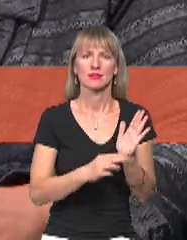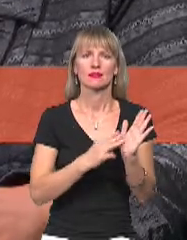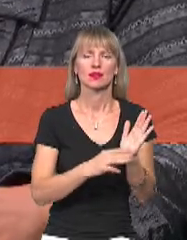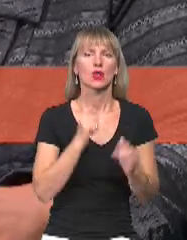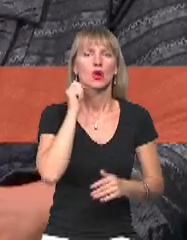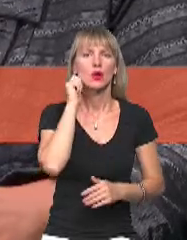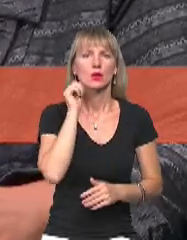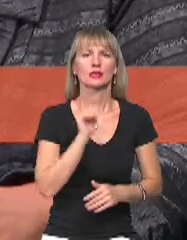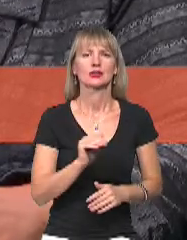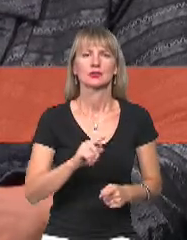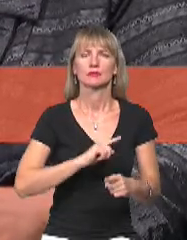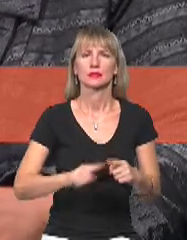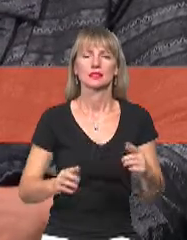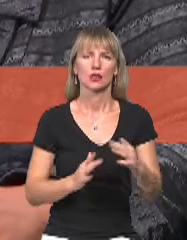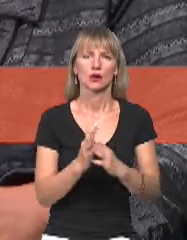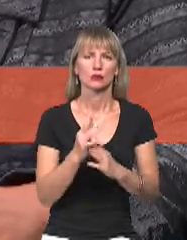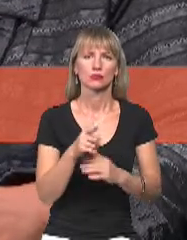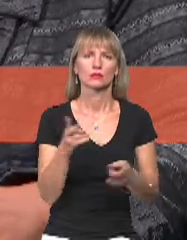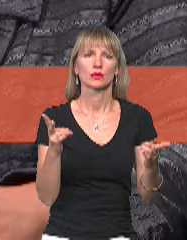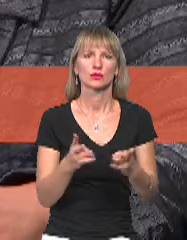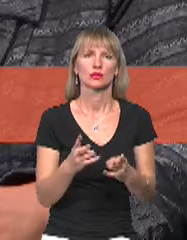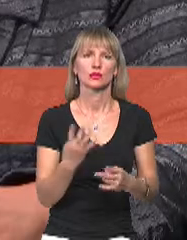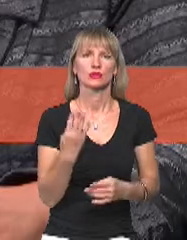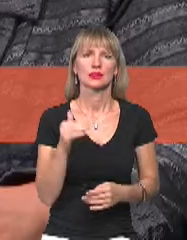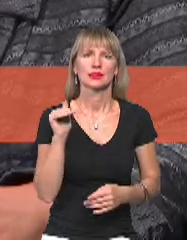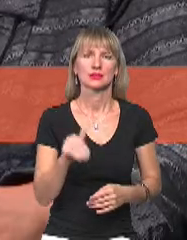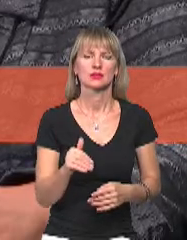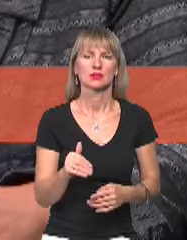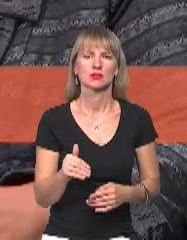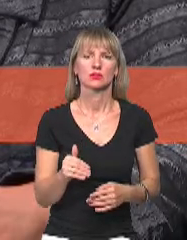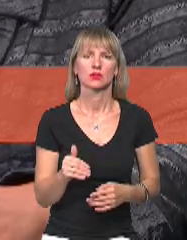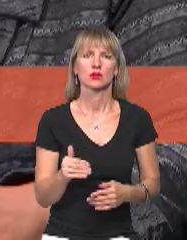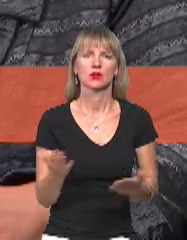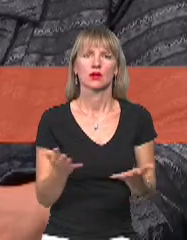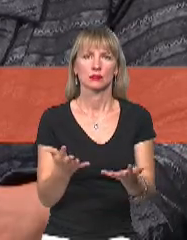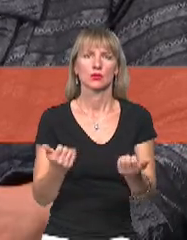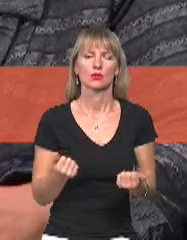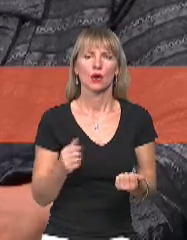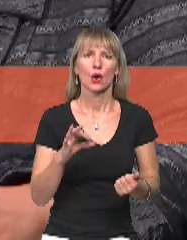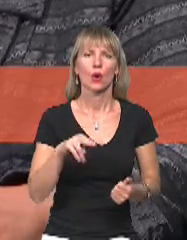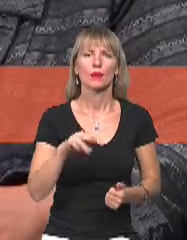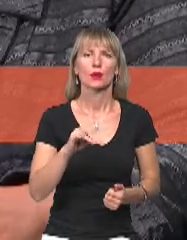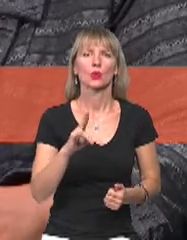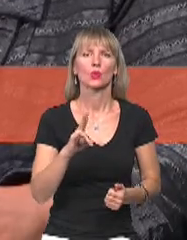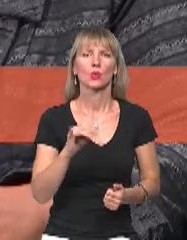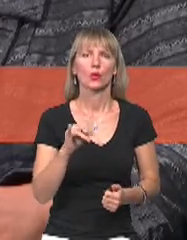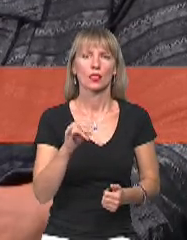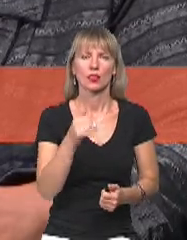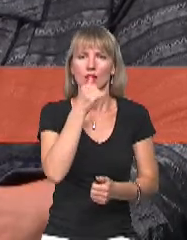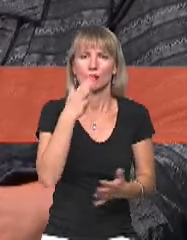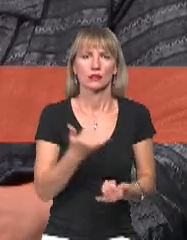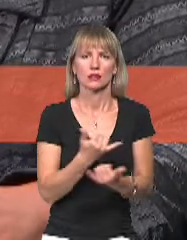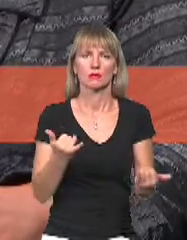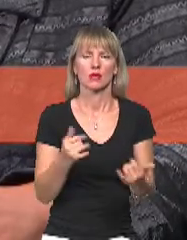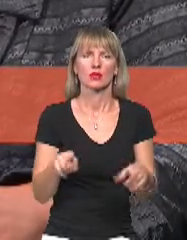70-80 років, діти швидко підростають, вони потребують 4 тисячі, які отримують опікуни, вони не можуть забезпечити їх